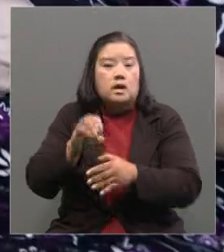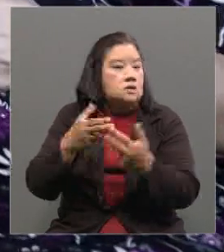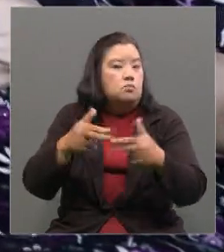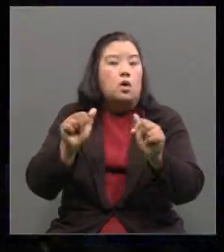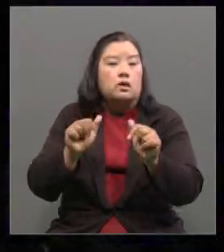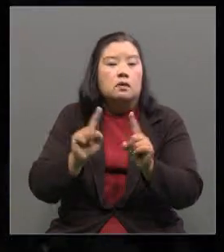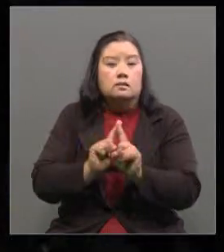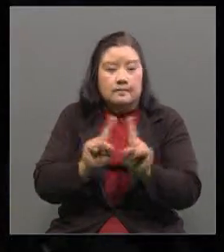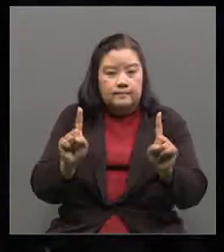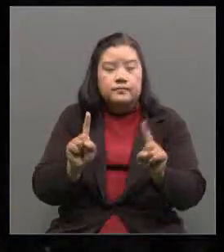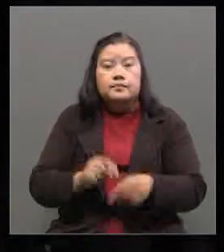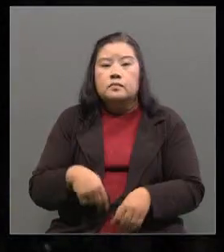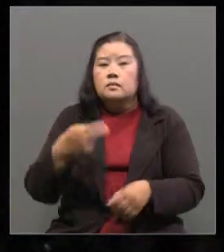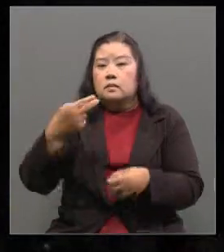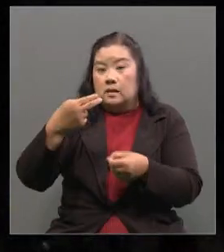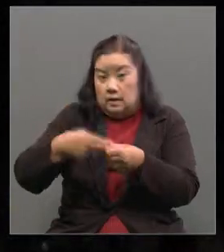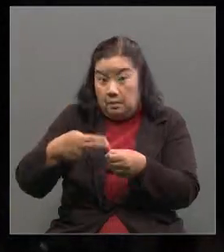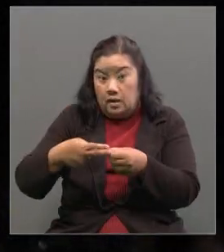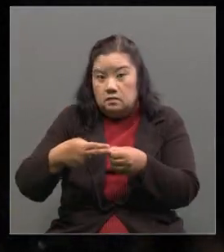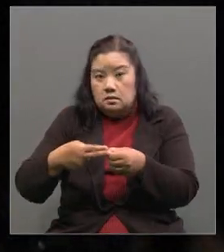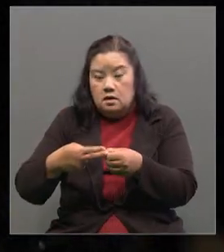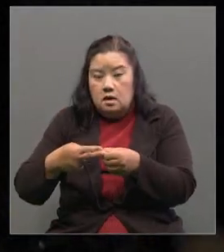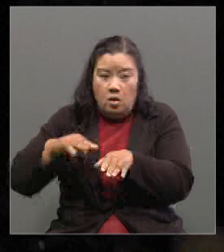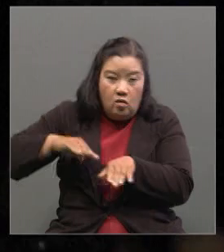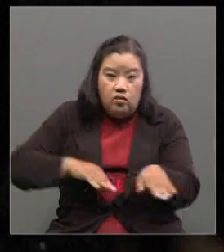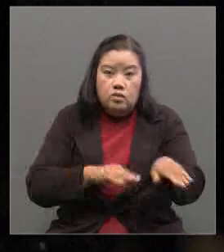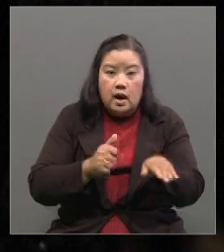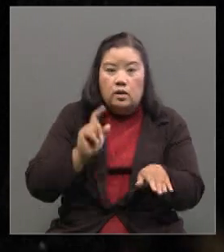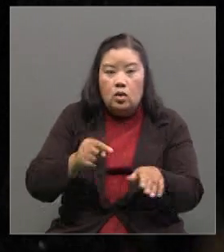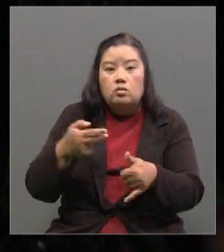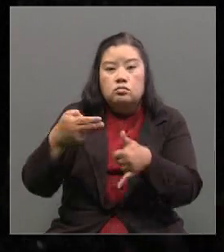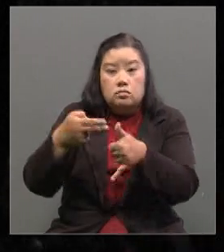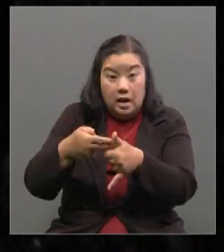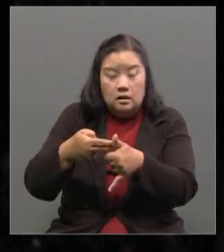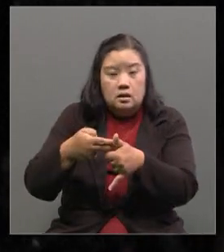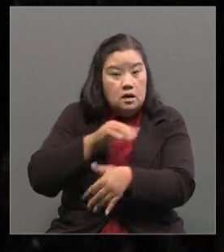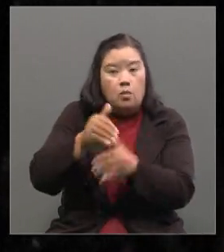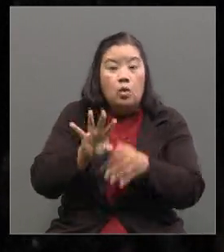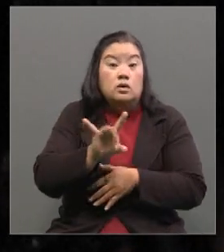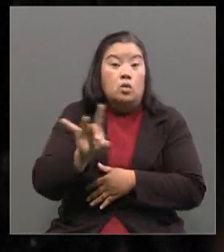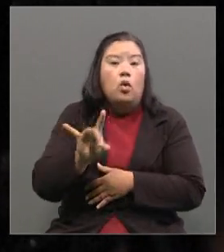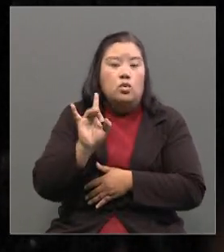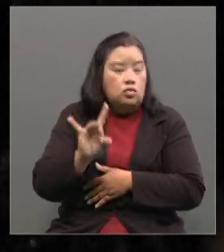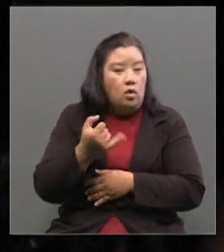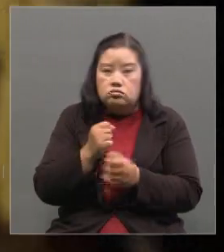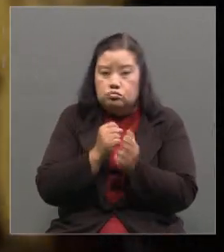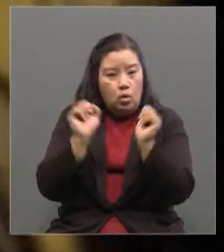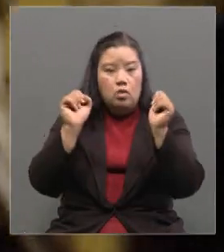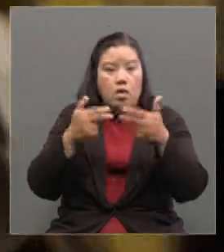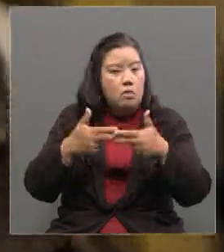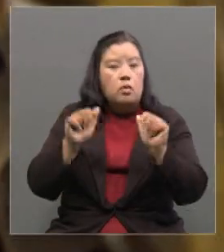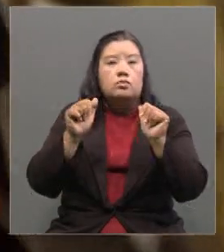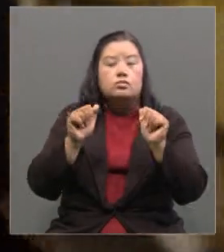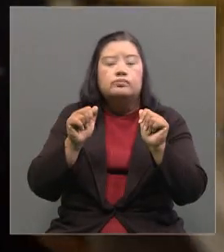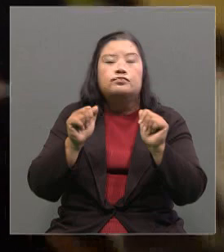ยันว่าการลำเลียงเชื้อเพลิงเข้าฉนวนกาซ่าจะมีขึ้นก็ต่อเมื่อตัวประกันทั้งหมดนะทั้งหมดเป็น 100คนเนี่ยต้องเป็นอิสระก่อนที